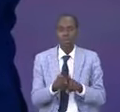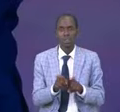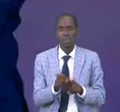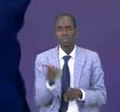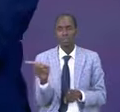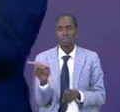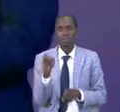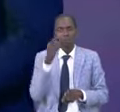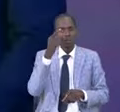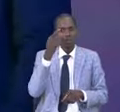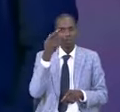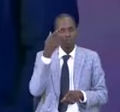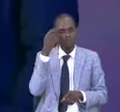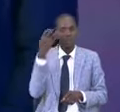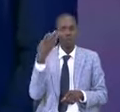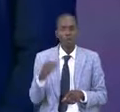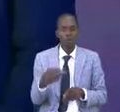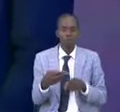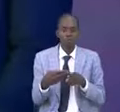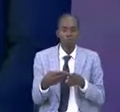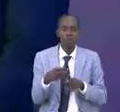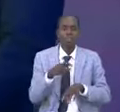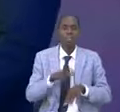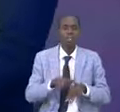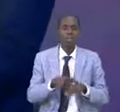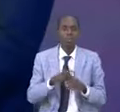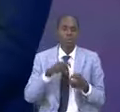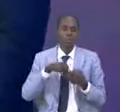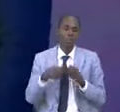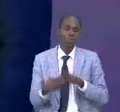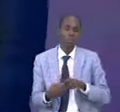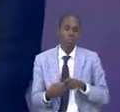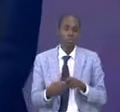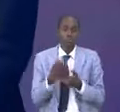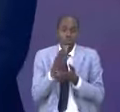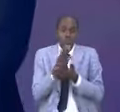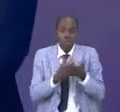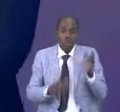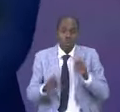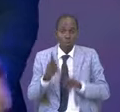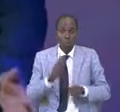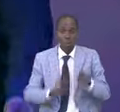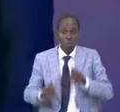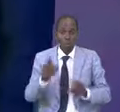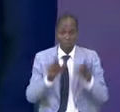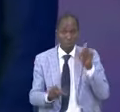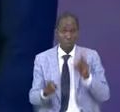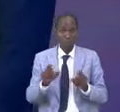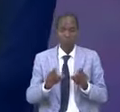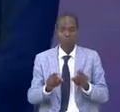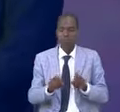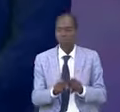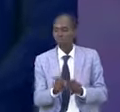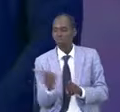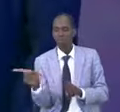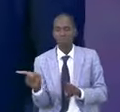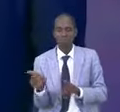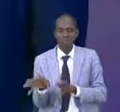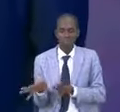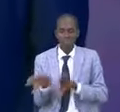des problèmes temporaires certains personnes de vie certaines personnes abandonne c'est une personne